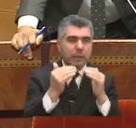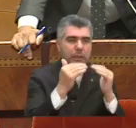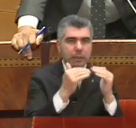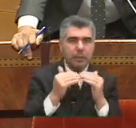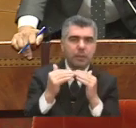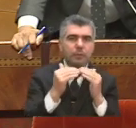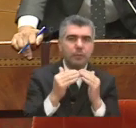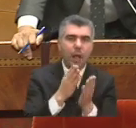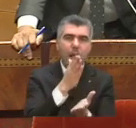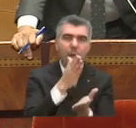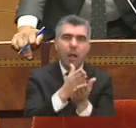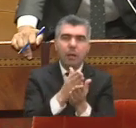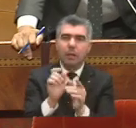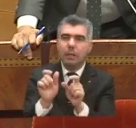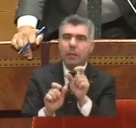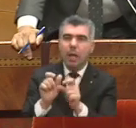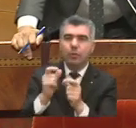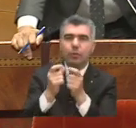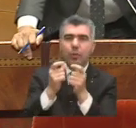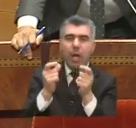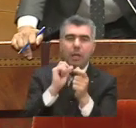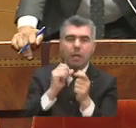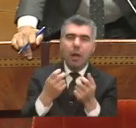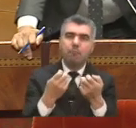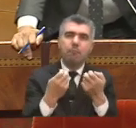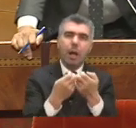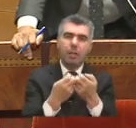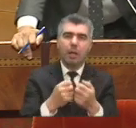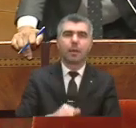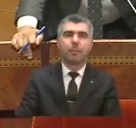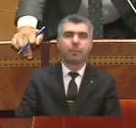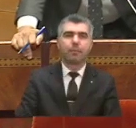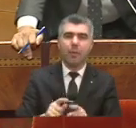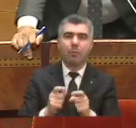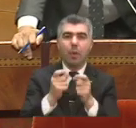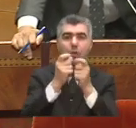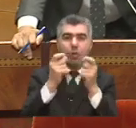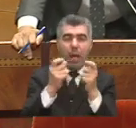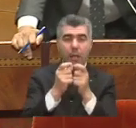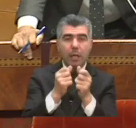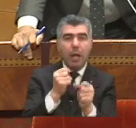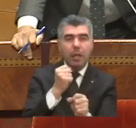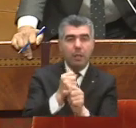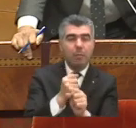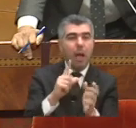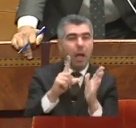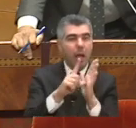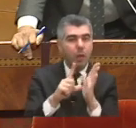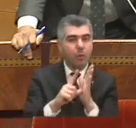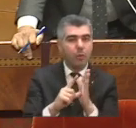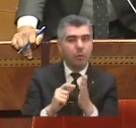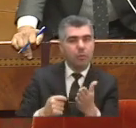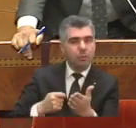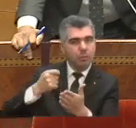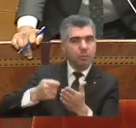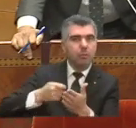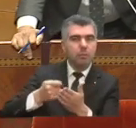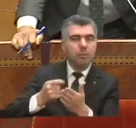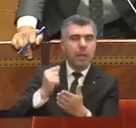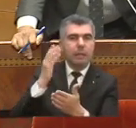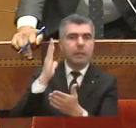وضمان حقوق المتنافسين. كمثال على ذلك، مقاولة تشتغل في إطار القانون وتؤدي جميع الواجبات